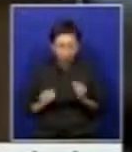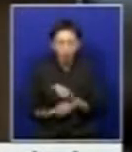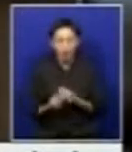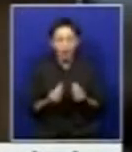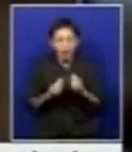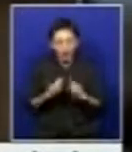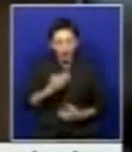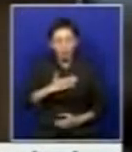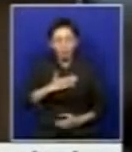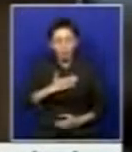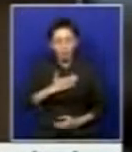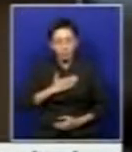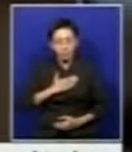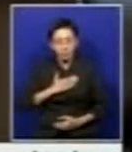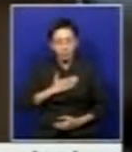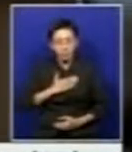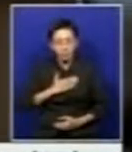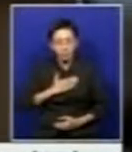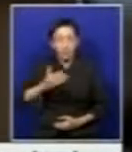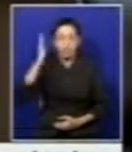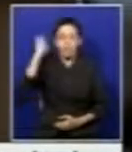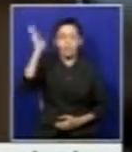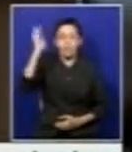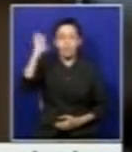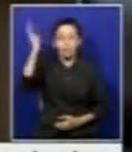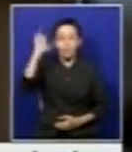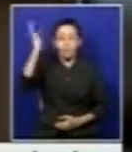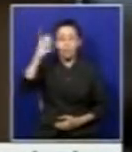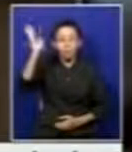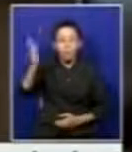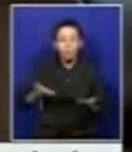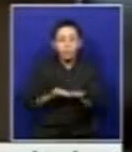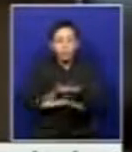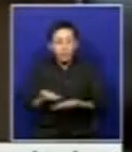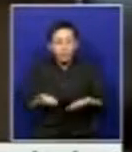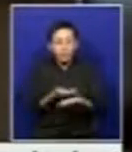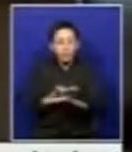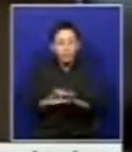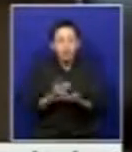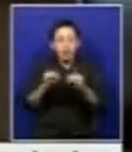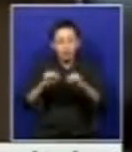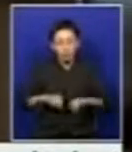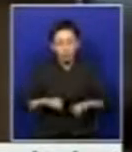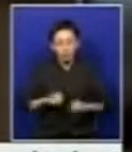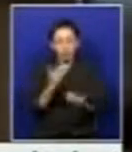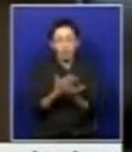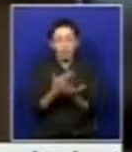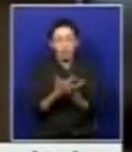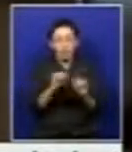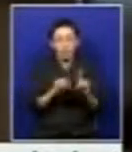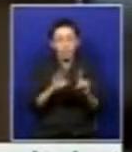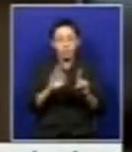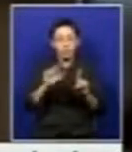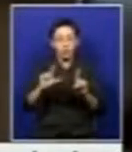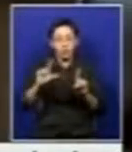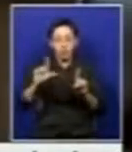ได้มีโอกาสอภิปรายเพื่อพิจารณาที่จะอนุมัติเงิน 1.9 ล้